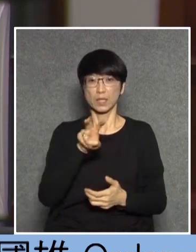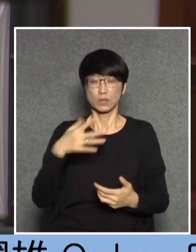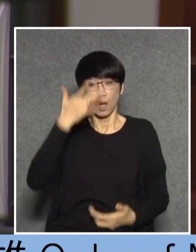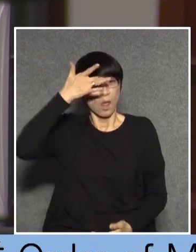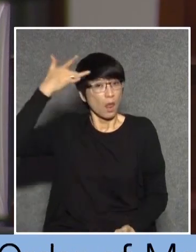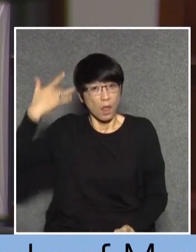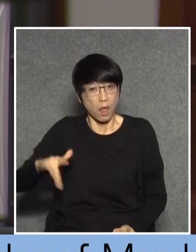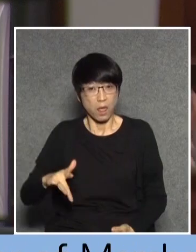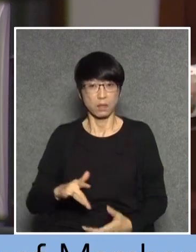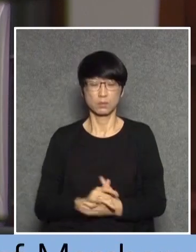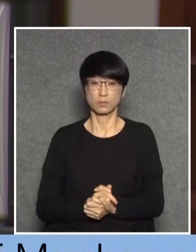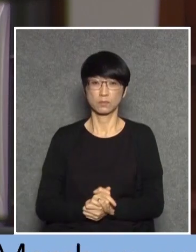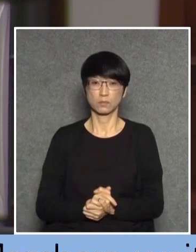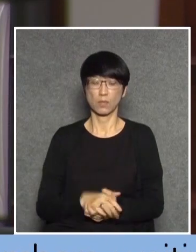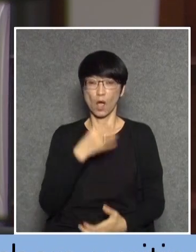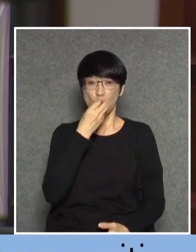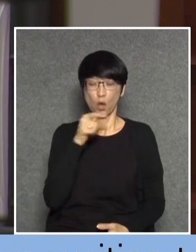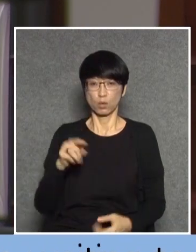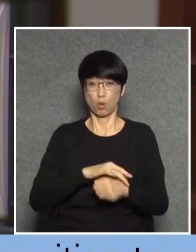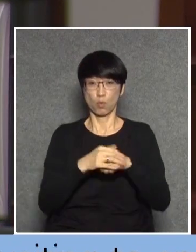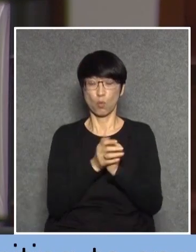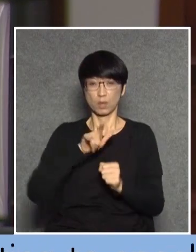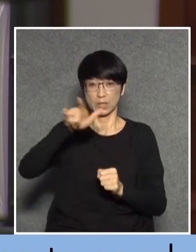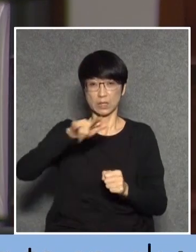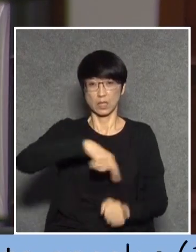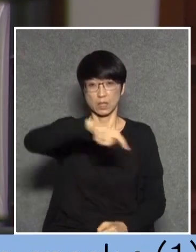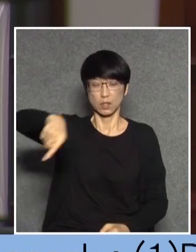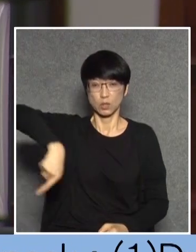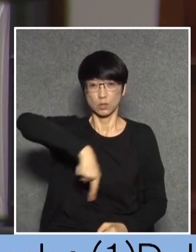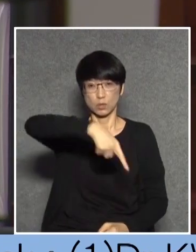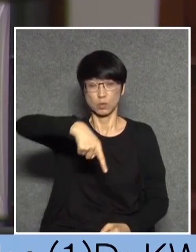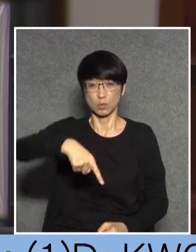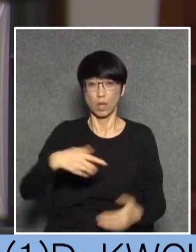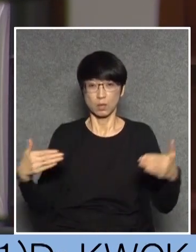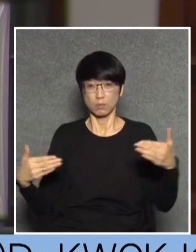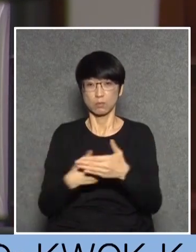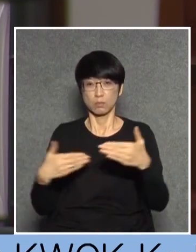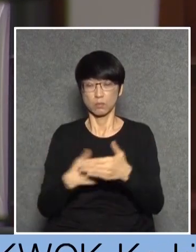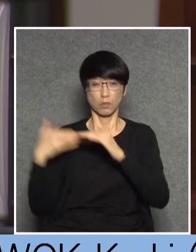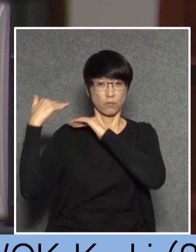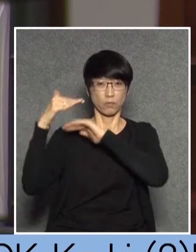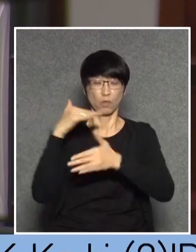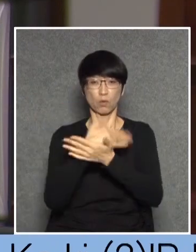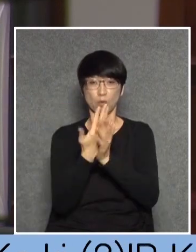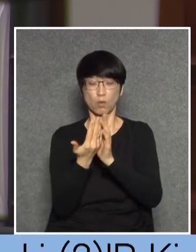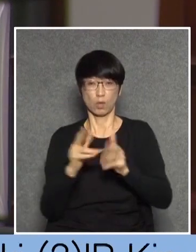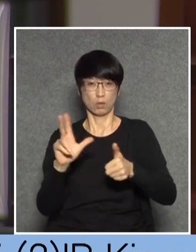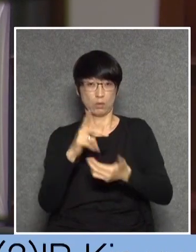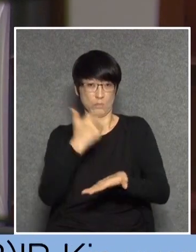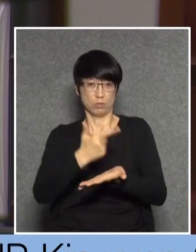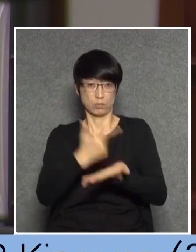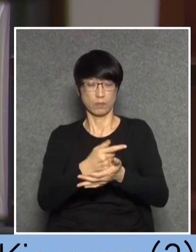嘅。喂，香港嗰個國際機場係一個國際航運嘅樞紐嚟嘅，係咪？先有呢個空管系